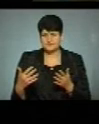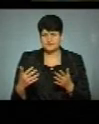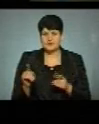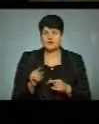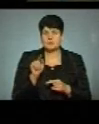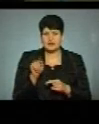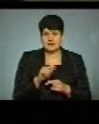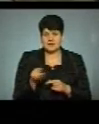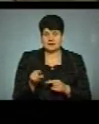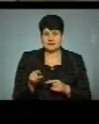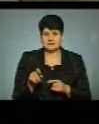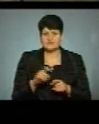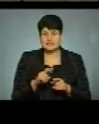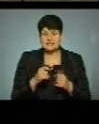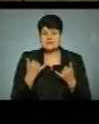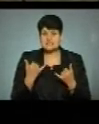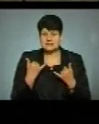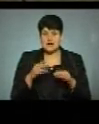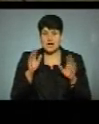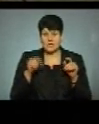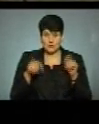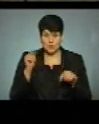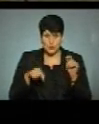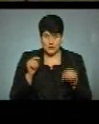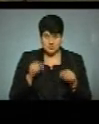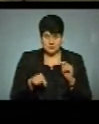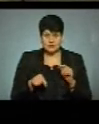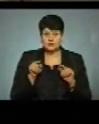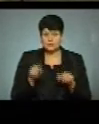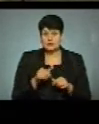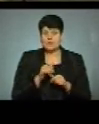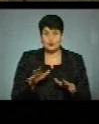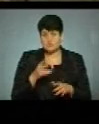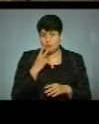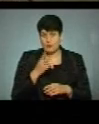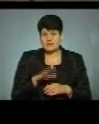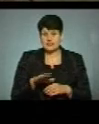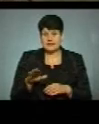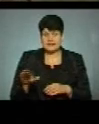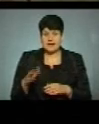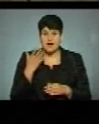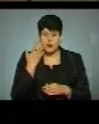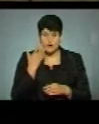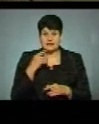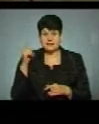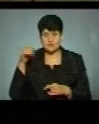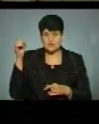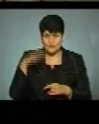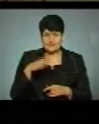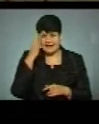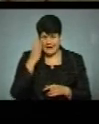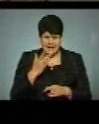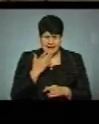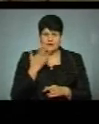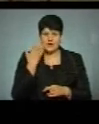щоб їх зварити. Зараз дощ, то тут не можна побачити дітей, але коли сонячно, коли літо,